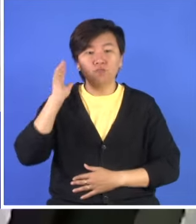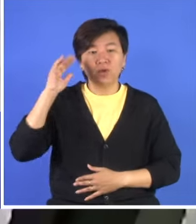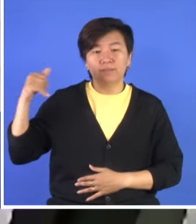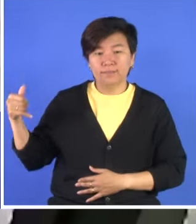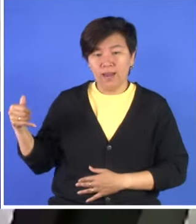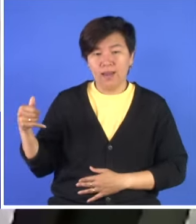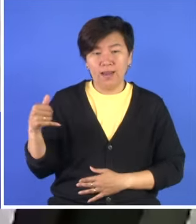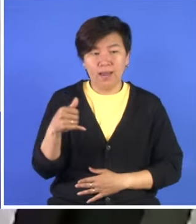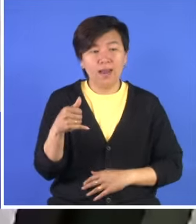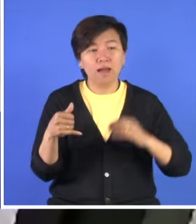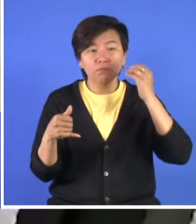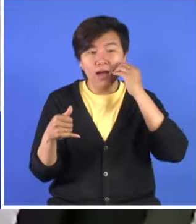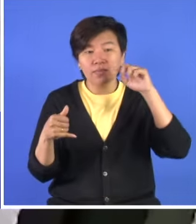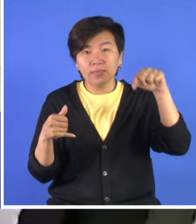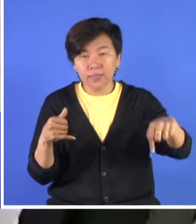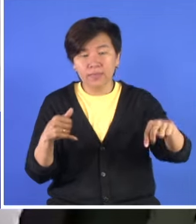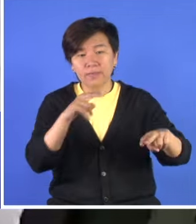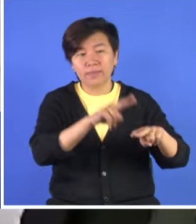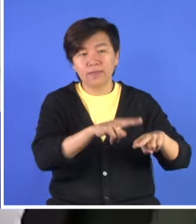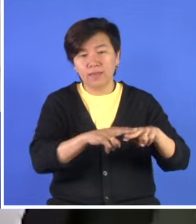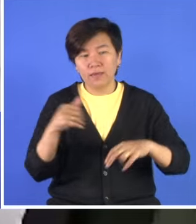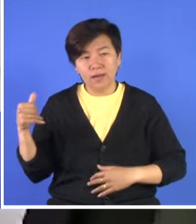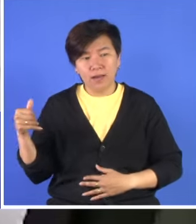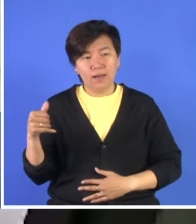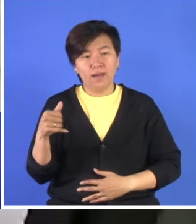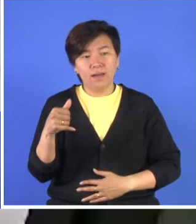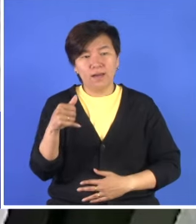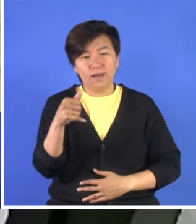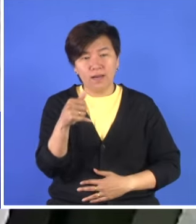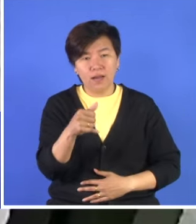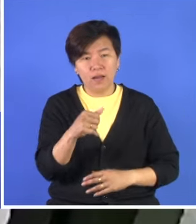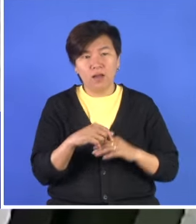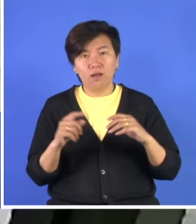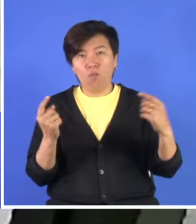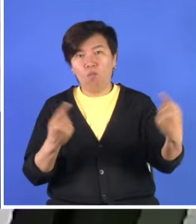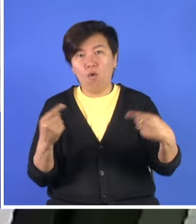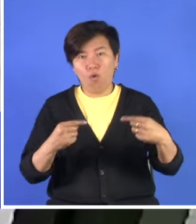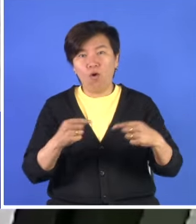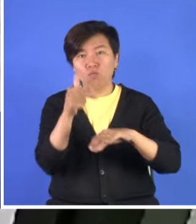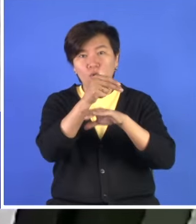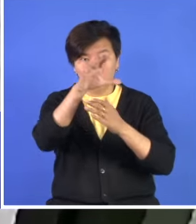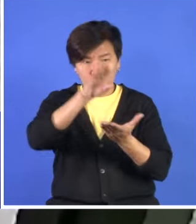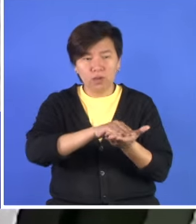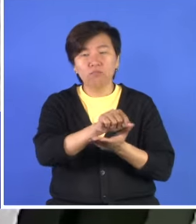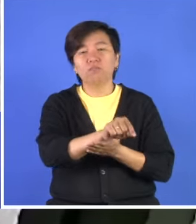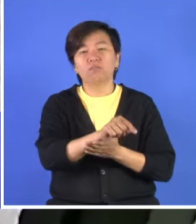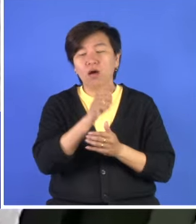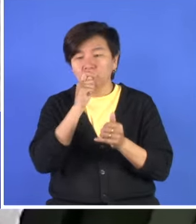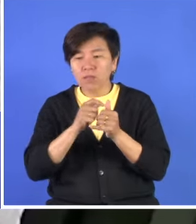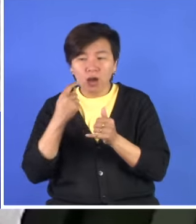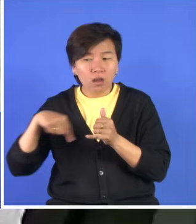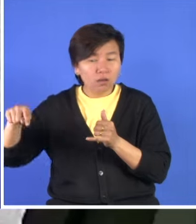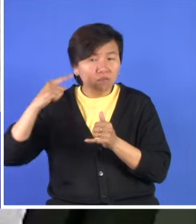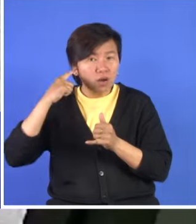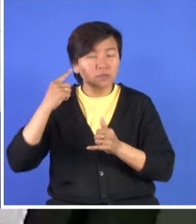ที่บ้านนายกฤษณะเนี่ยนั่งอยู่ที่หน้าบ้านเช่าของตัวเองแท้ๆและก็เกิดเหตุในคลิปอย่างที่เห็นเนี่ยนะครับเดี๋ยวฟังผู้เห็นเหตุการณ์เล่าให้ฟังสัก